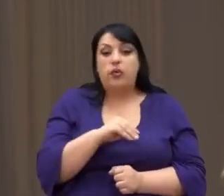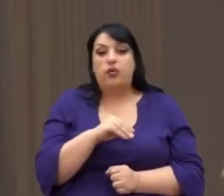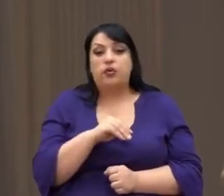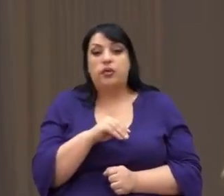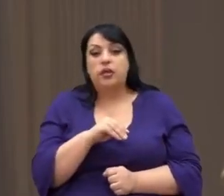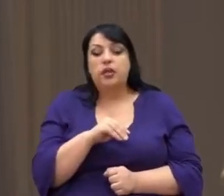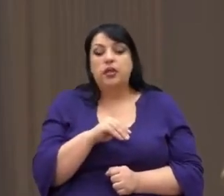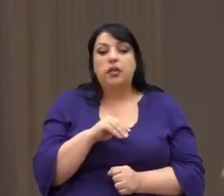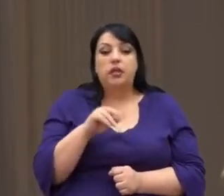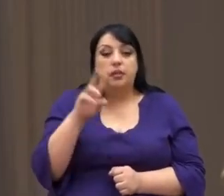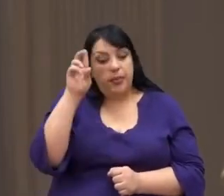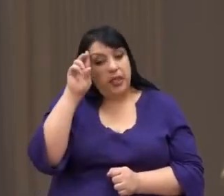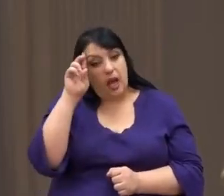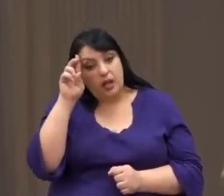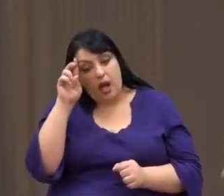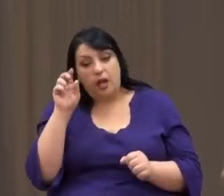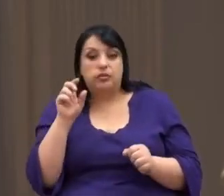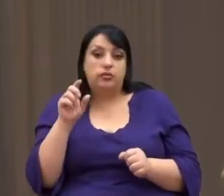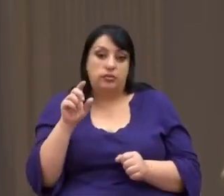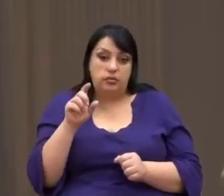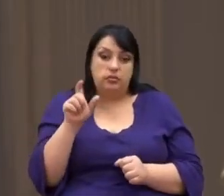ուժերը հայտնել են իրենց